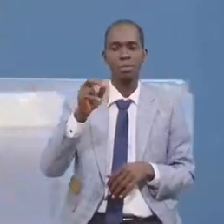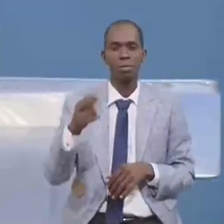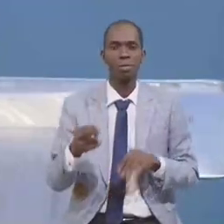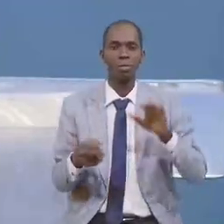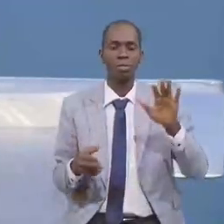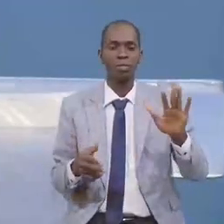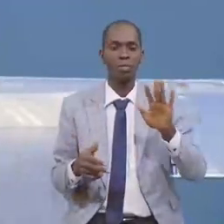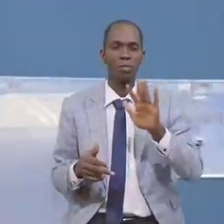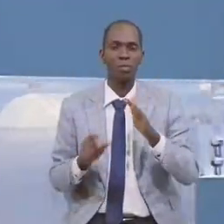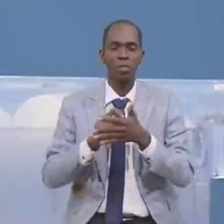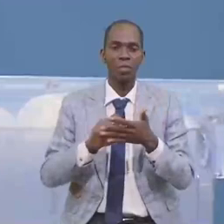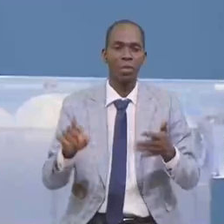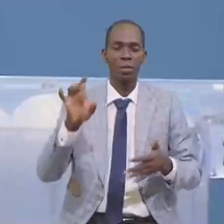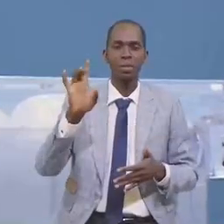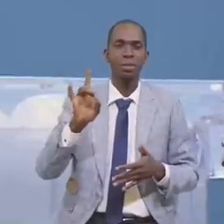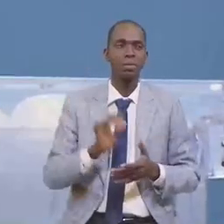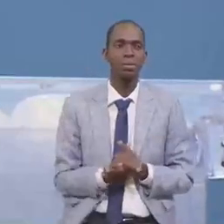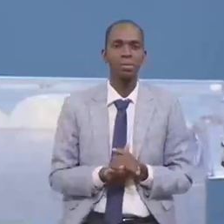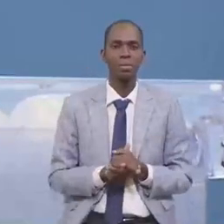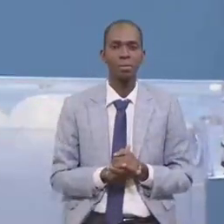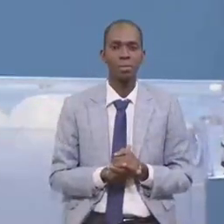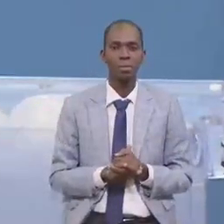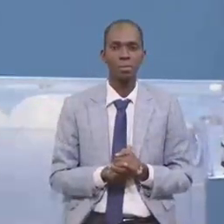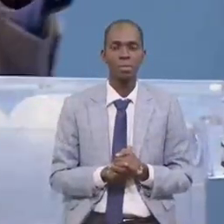et le verset 8, il nous fait comprendre.